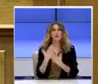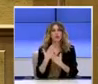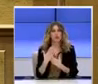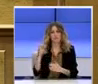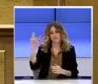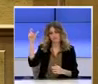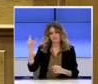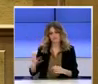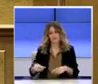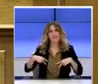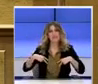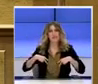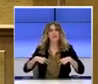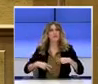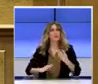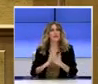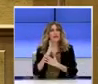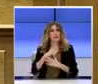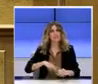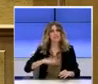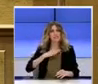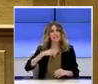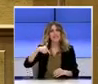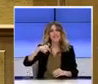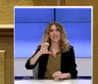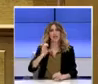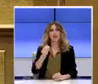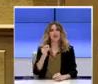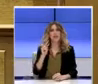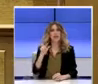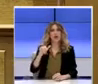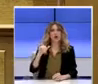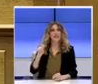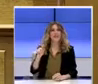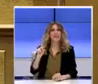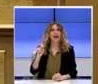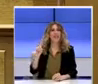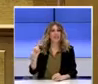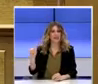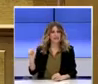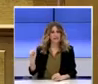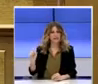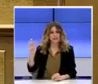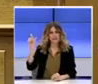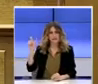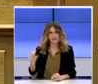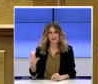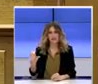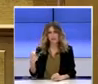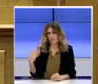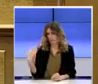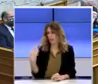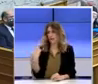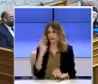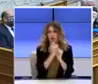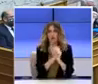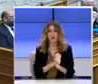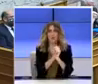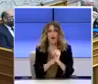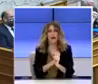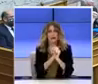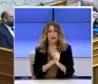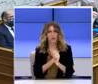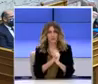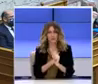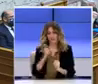Γεωργιάδης δήλωνε ότι το ενδεχόμενο τώρα της Δευτέρας Ιανουαρίου, αρχές του έτους,